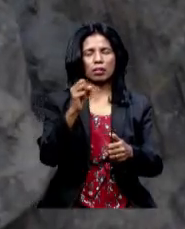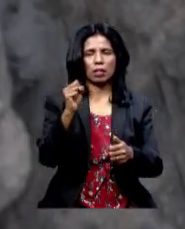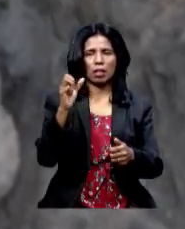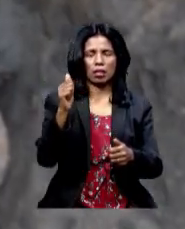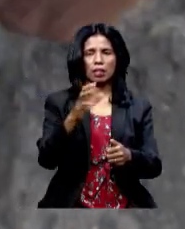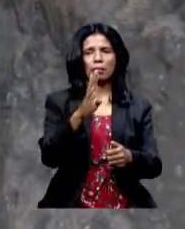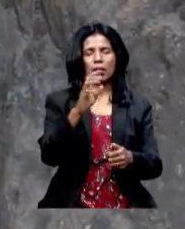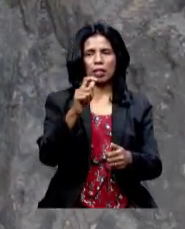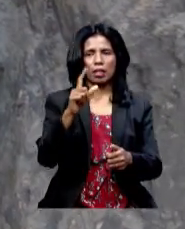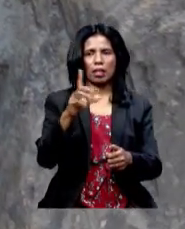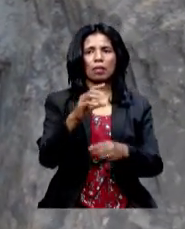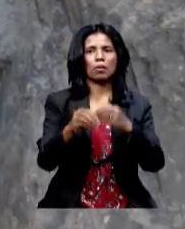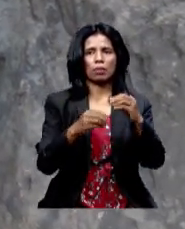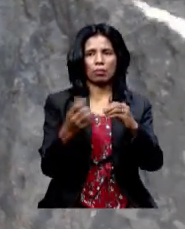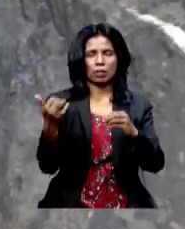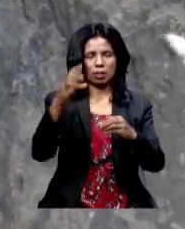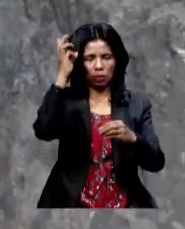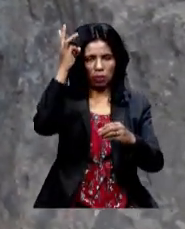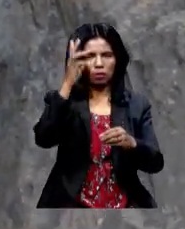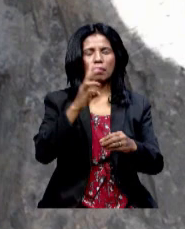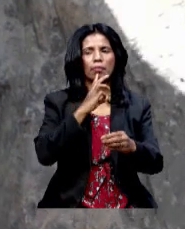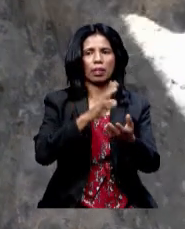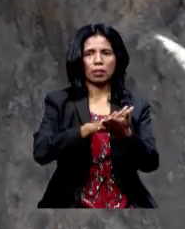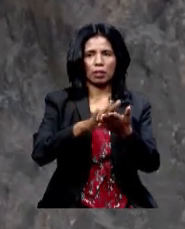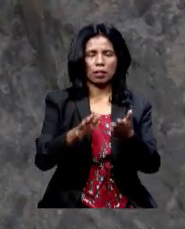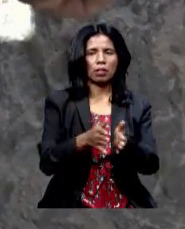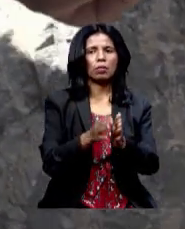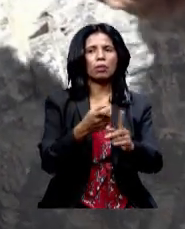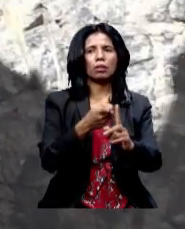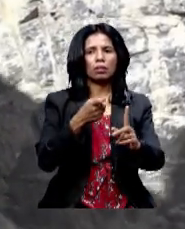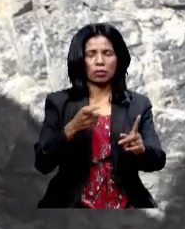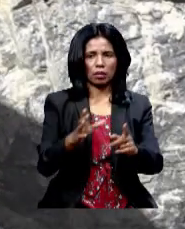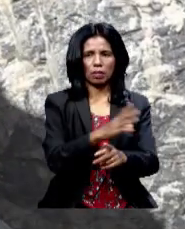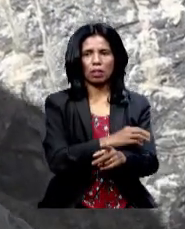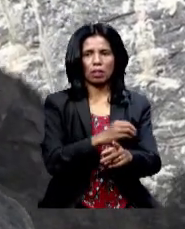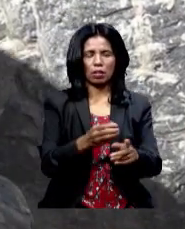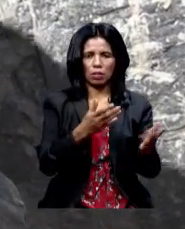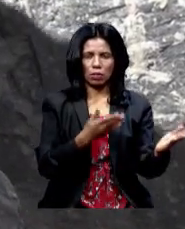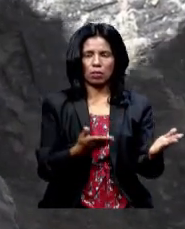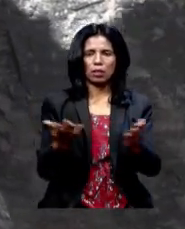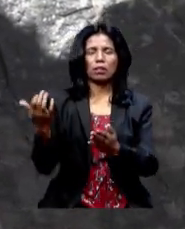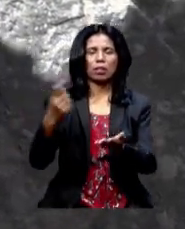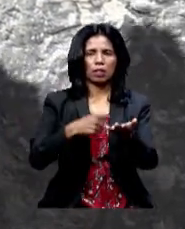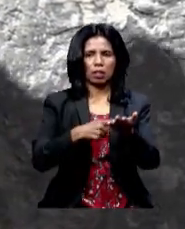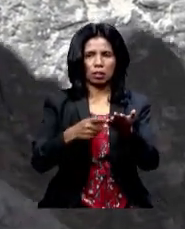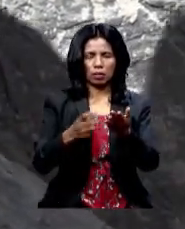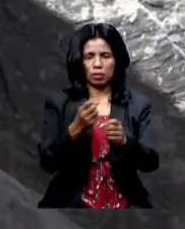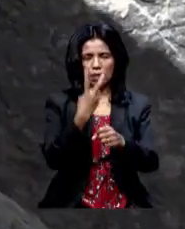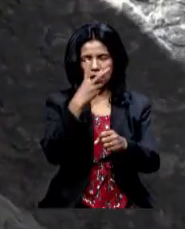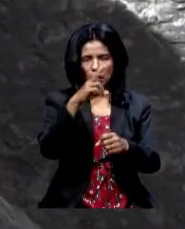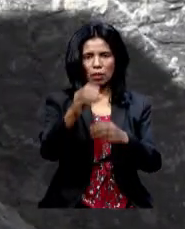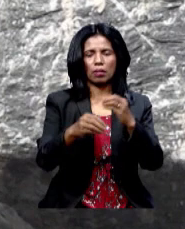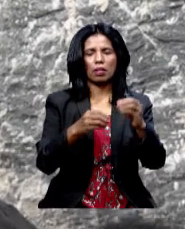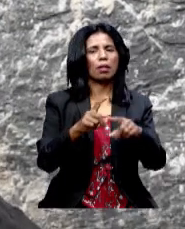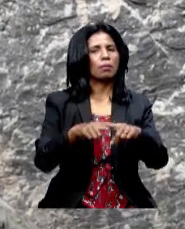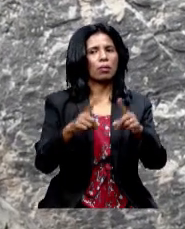BTLEP. Kona bastira ni preocupação babe mos no husi autoridade refere haru kona sirene técnico bahalo survei mai